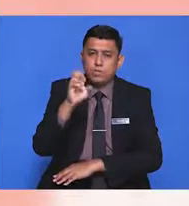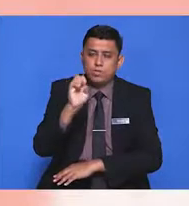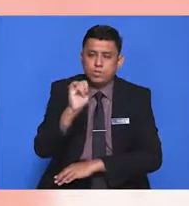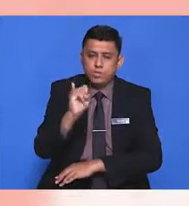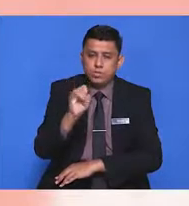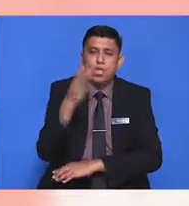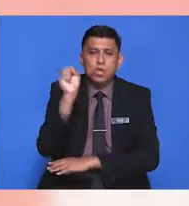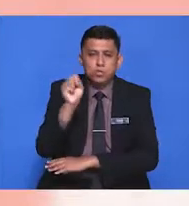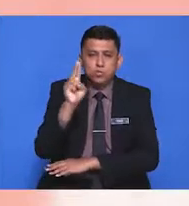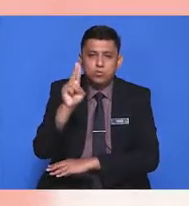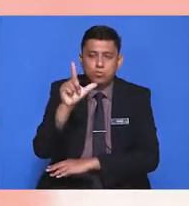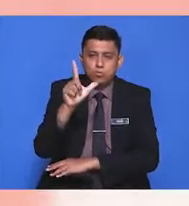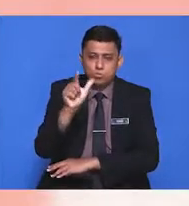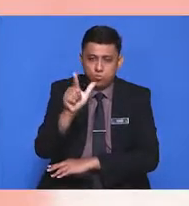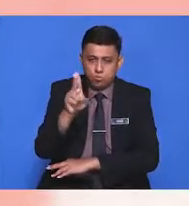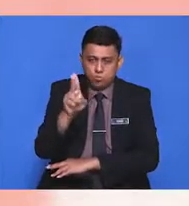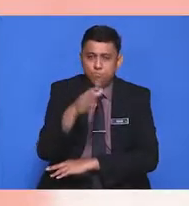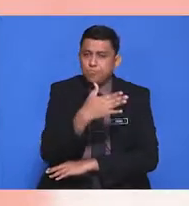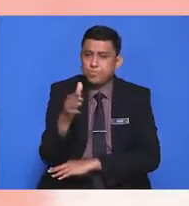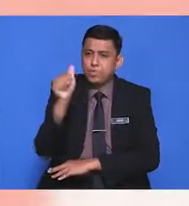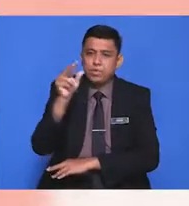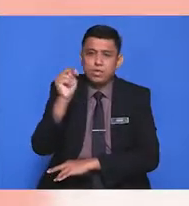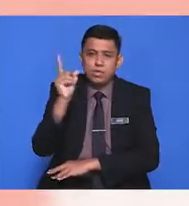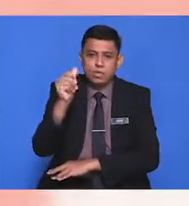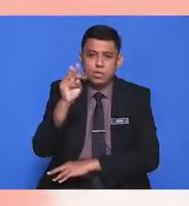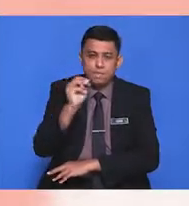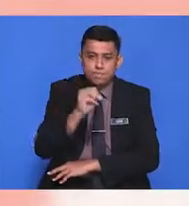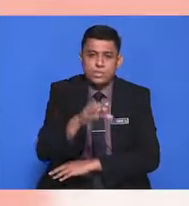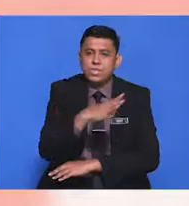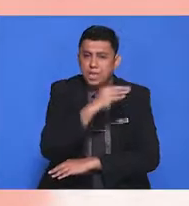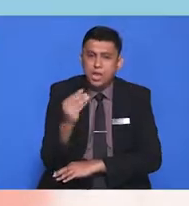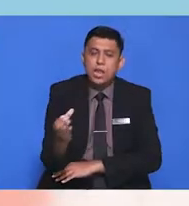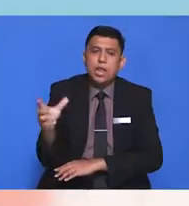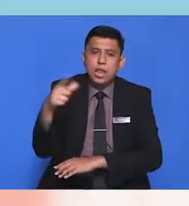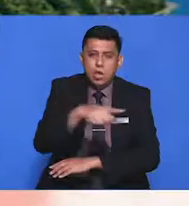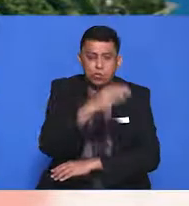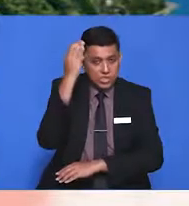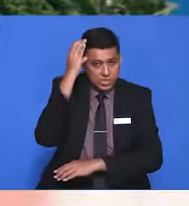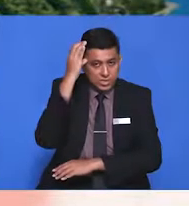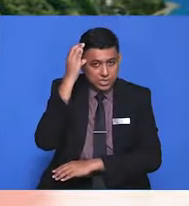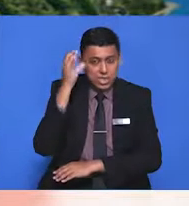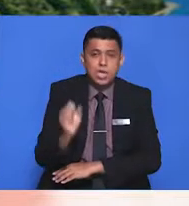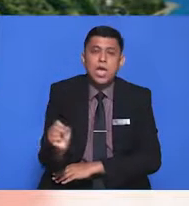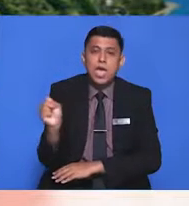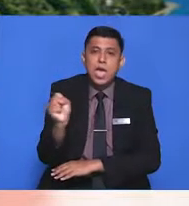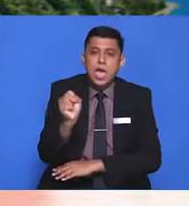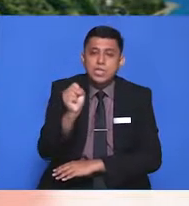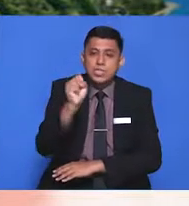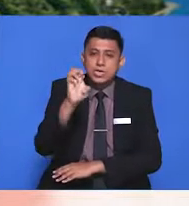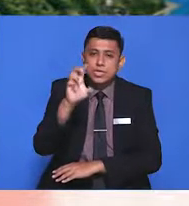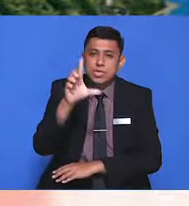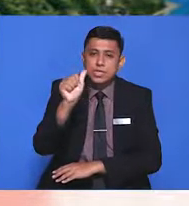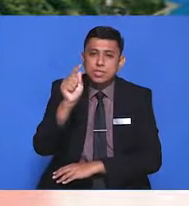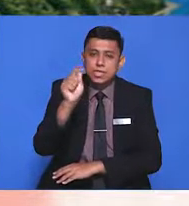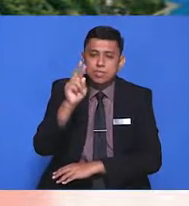Laut Andaman, Laut Bandar dan Laut Cina Selatan. Terdapat pelbagai bentuk muka bumi